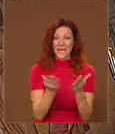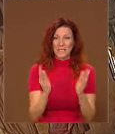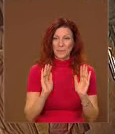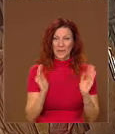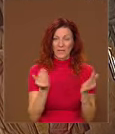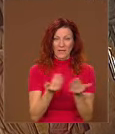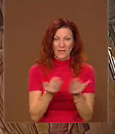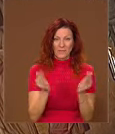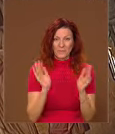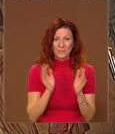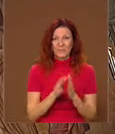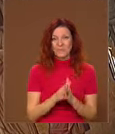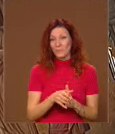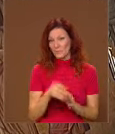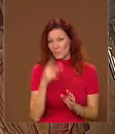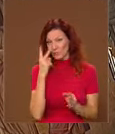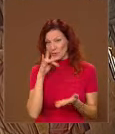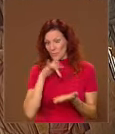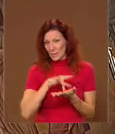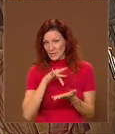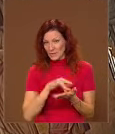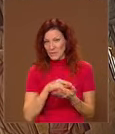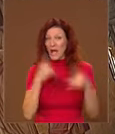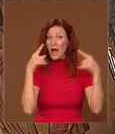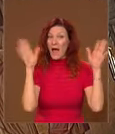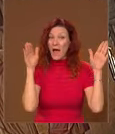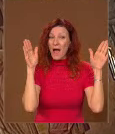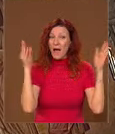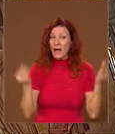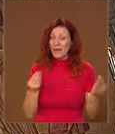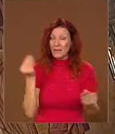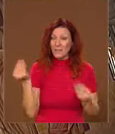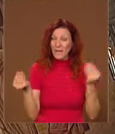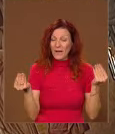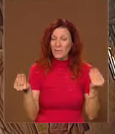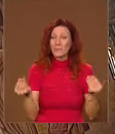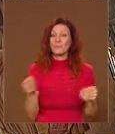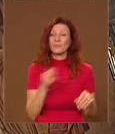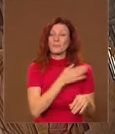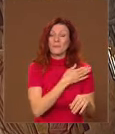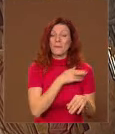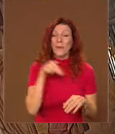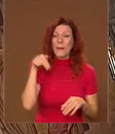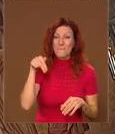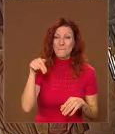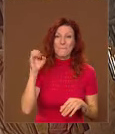от апостоли, начело с първовърховните апостоли Петър и Павел, заедно